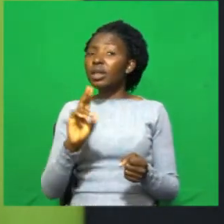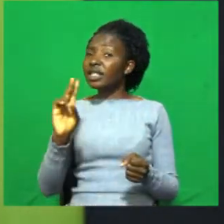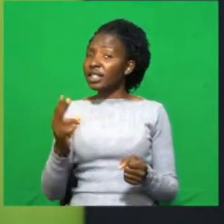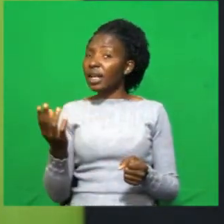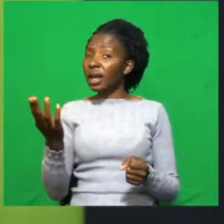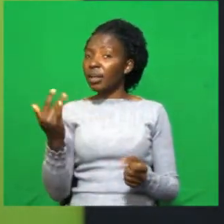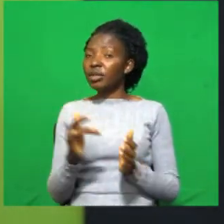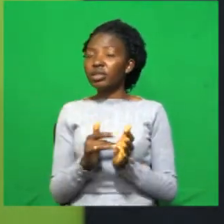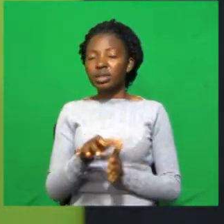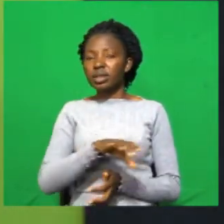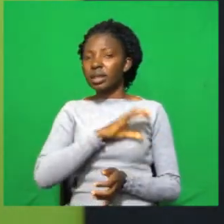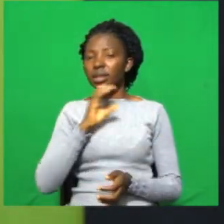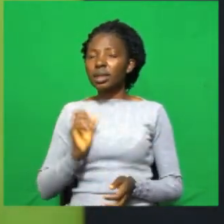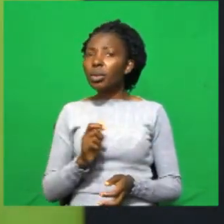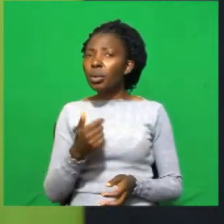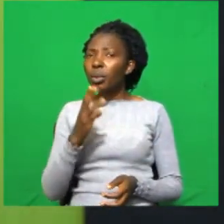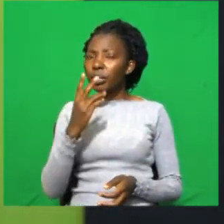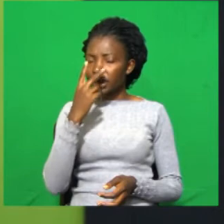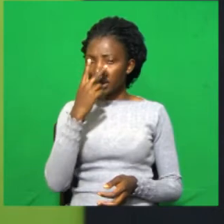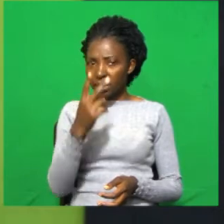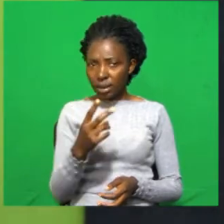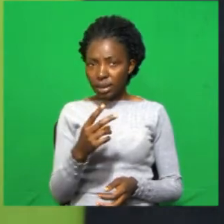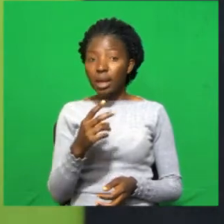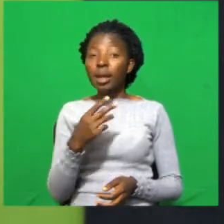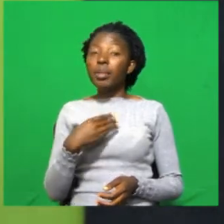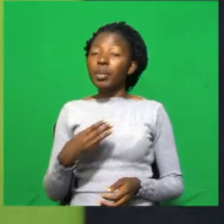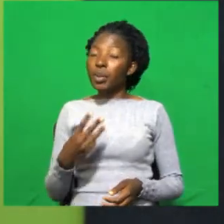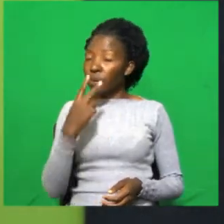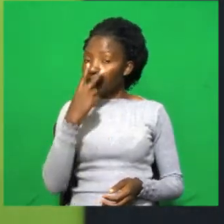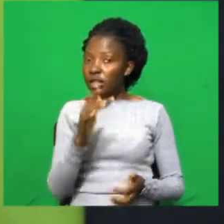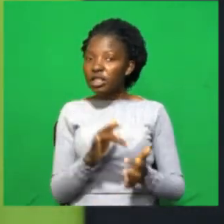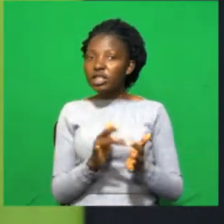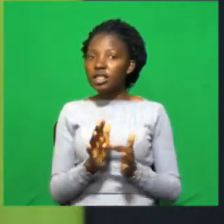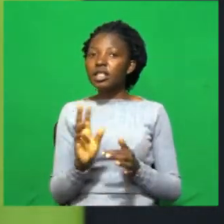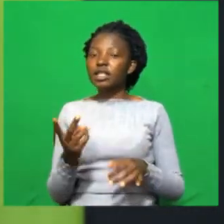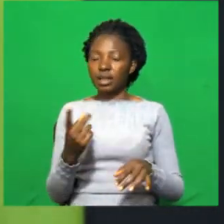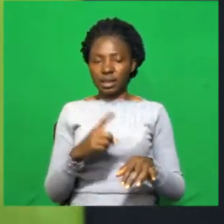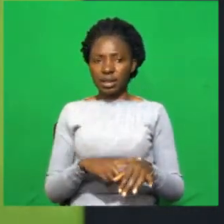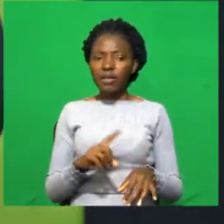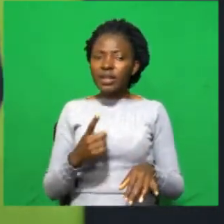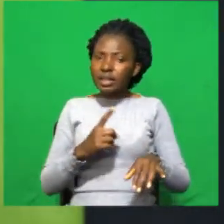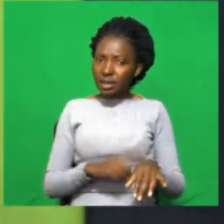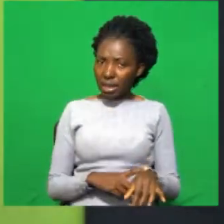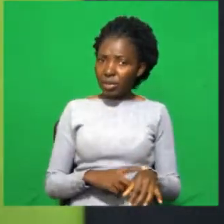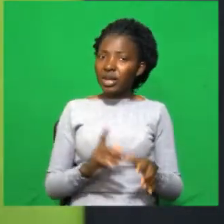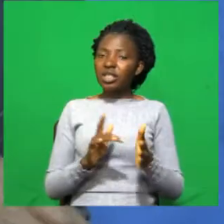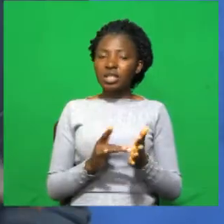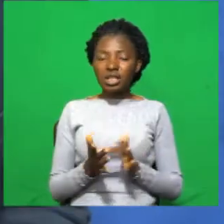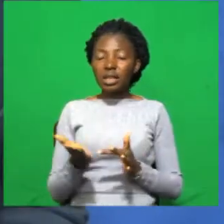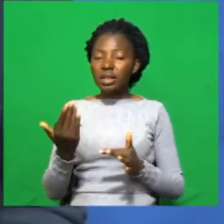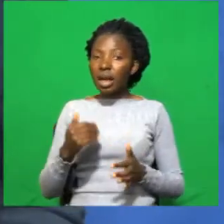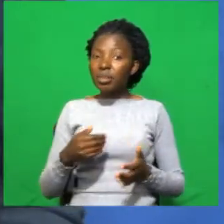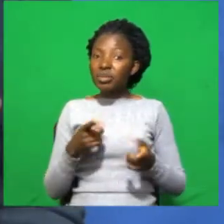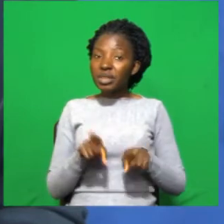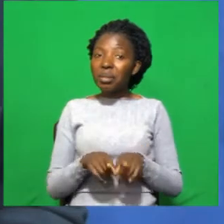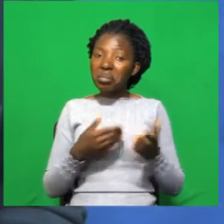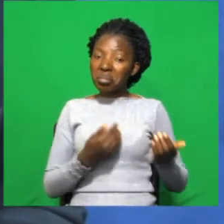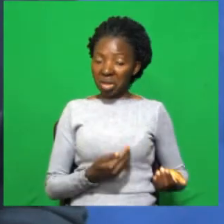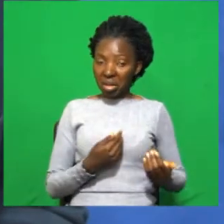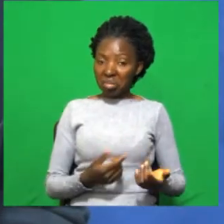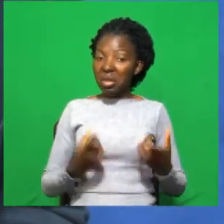ichaonekwa. Bhaibheri rati achaonekwa rwechipiri. Rwekutanga nderupi? Paive panyika, paakafa